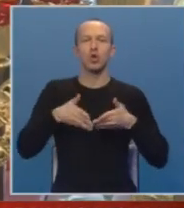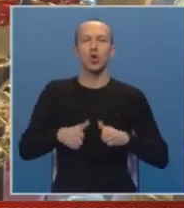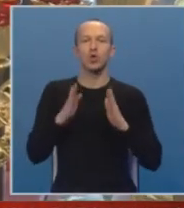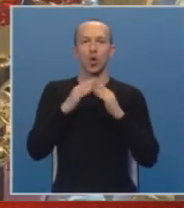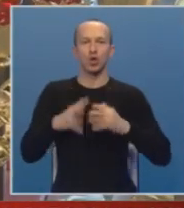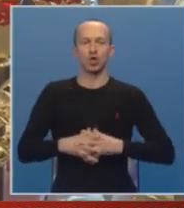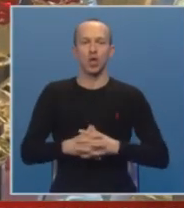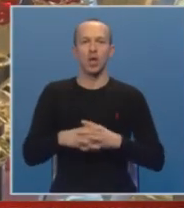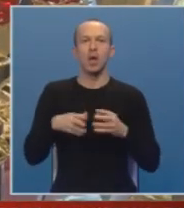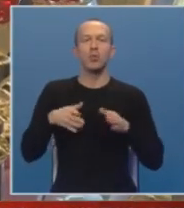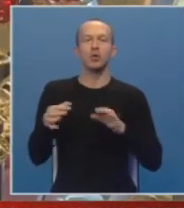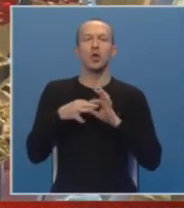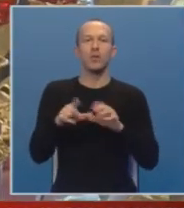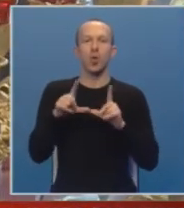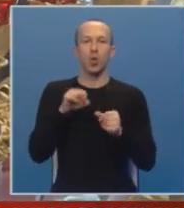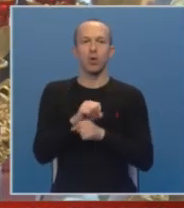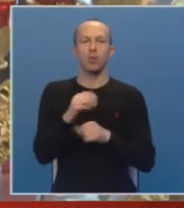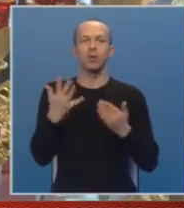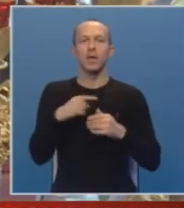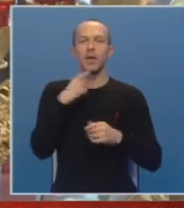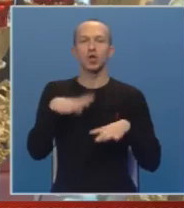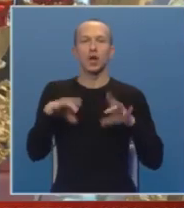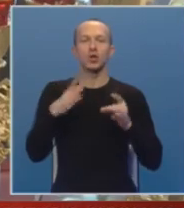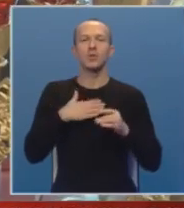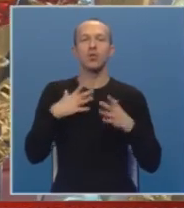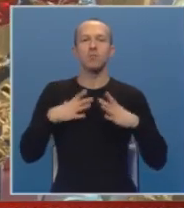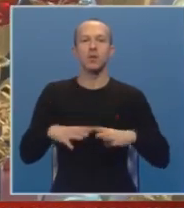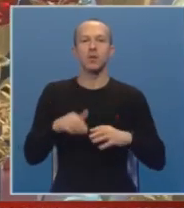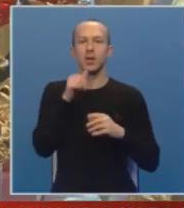ognjište, put ga je doveo u Doboj, gdje je, kaže, našao svoj mir i utjehu.